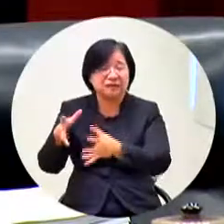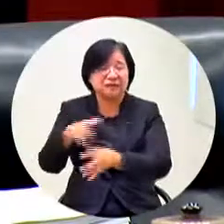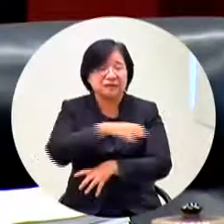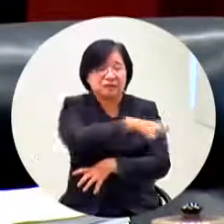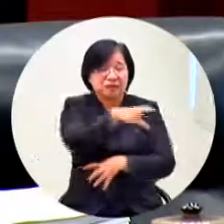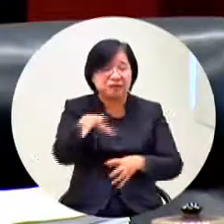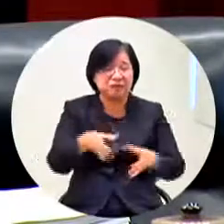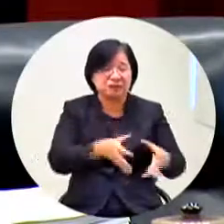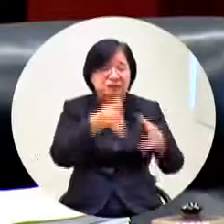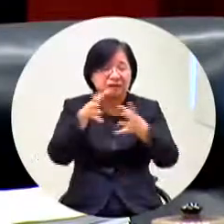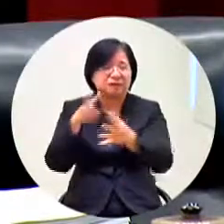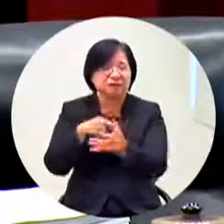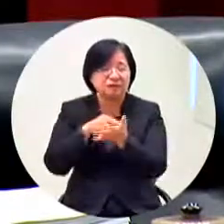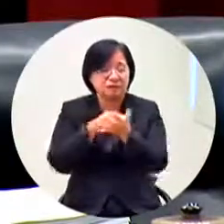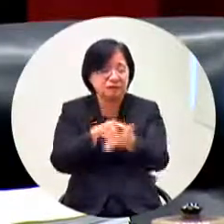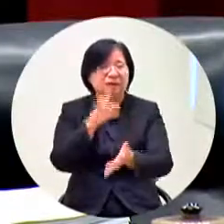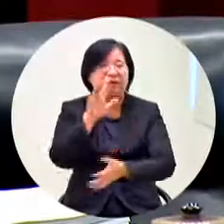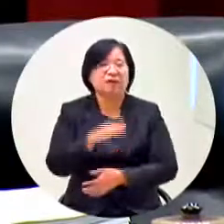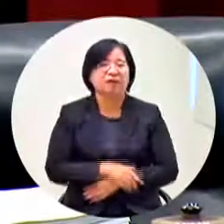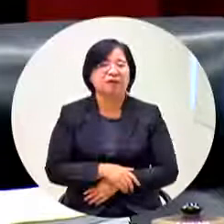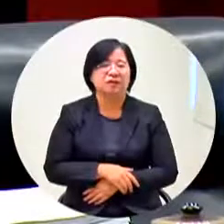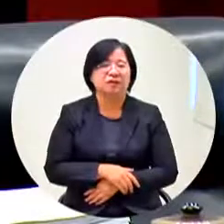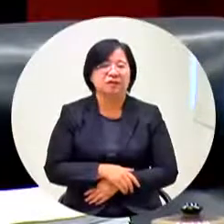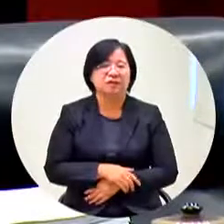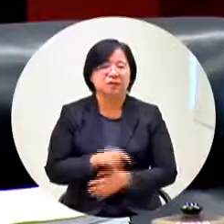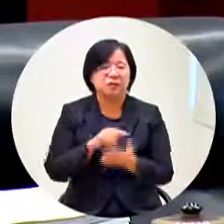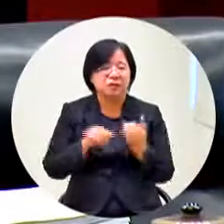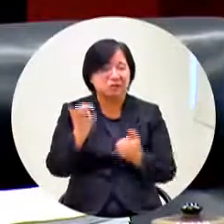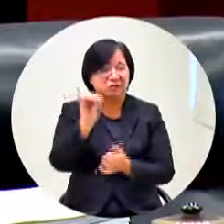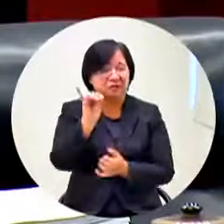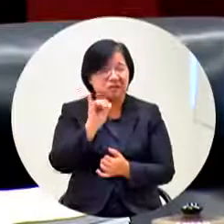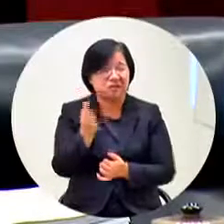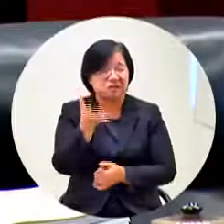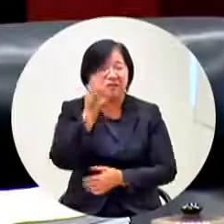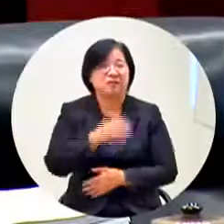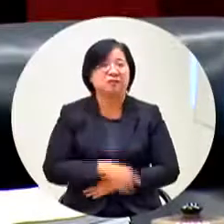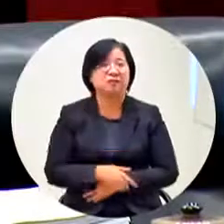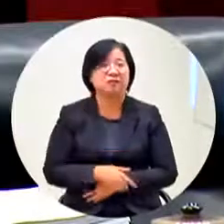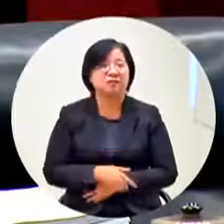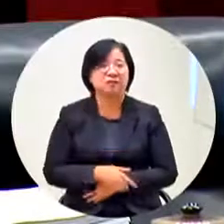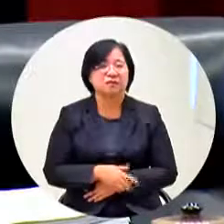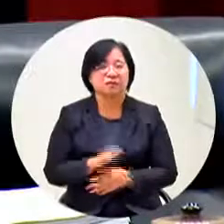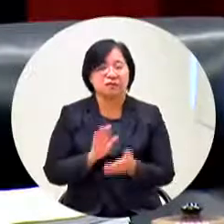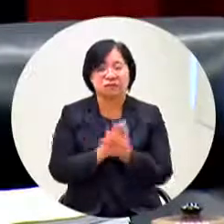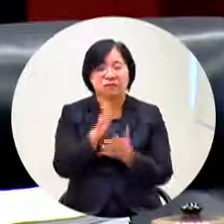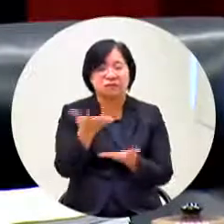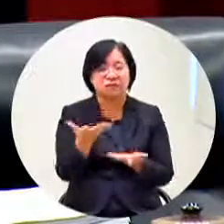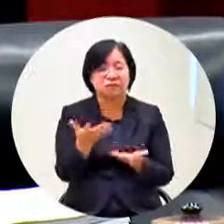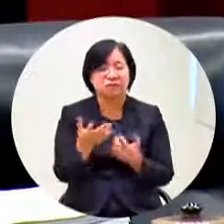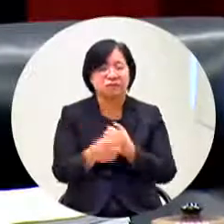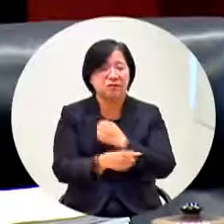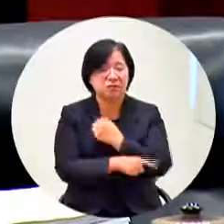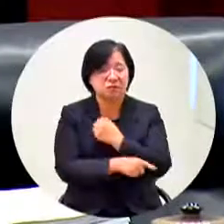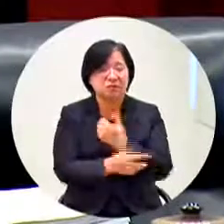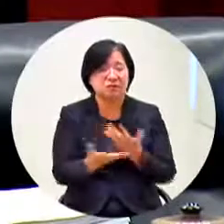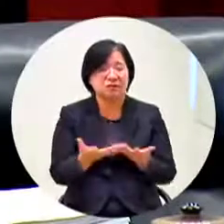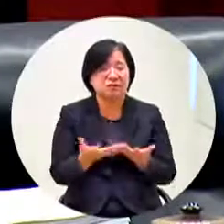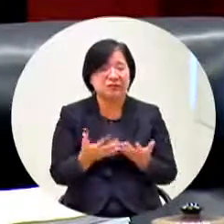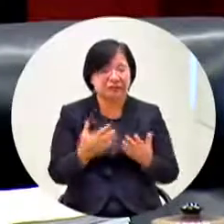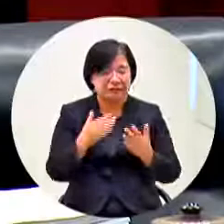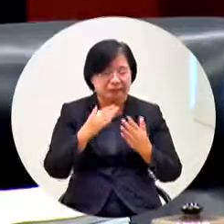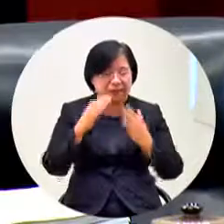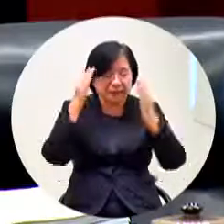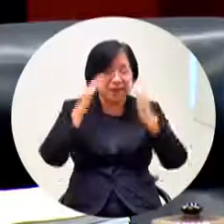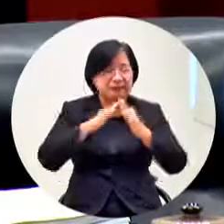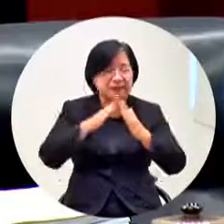先澄清出大概上千份，但是也一直都没有下文，一直到韩市长上来之后他